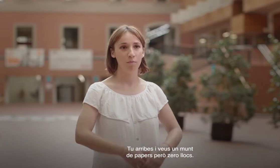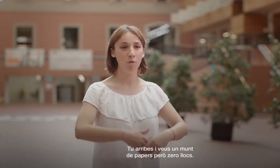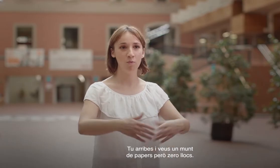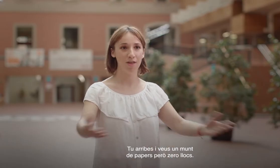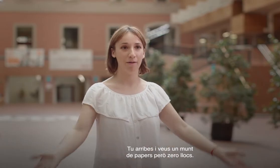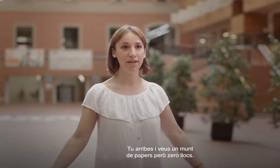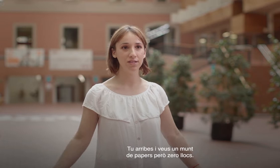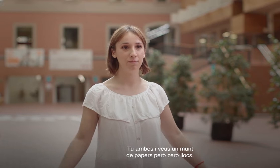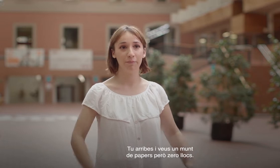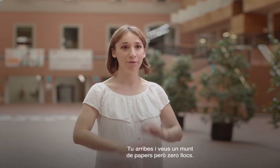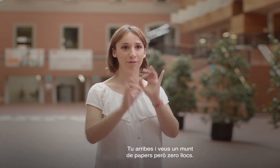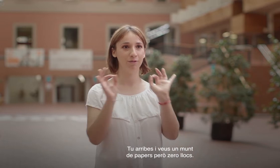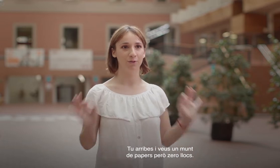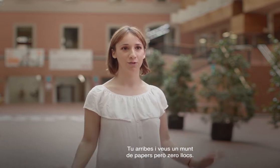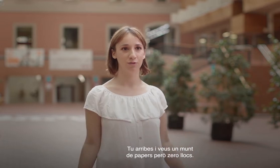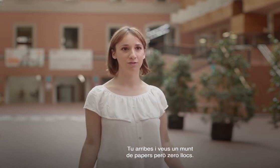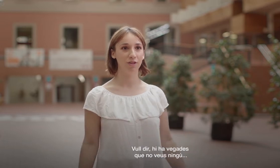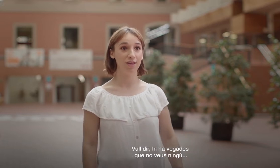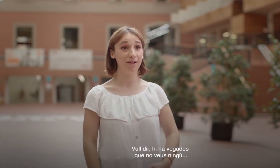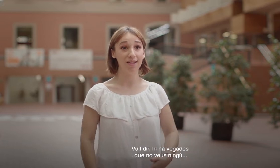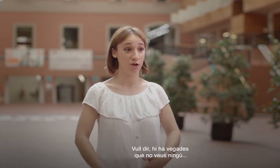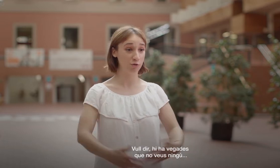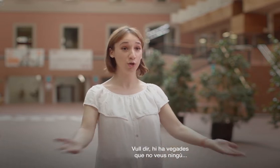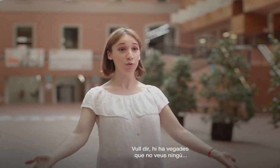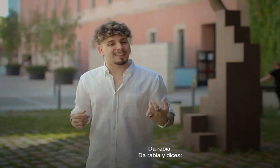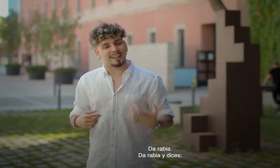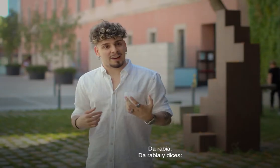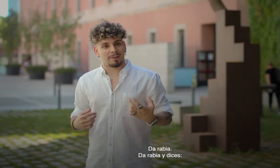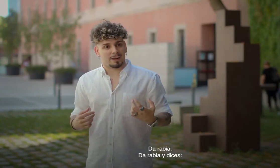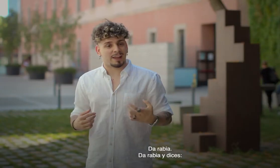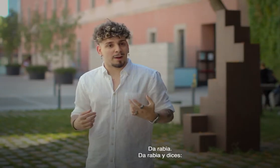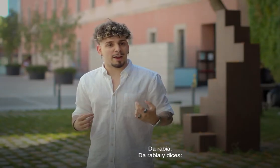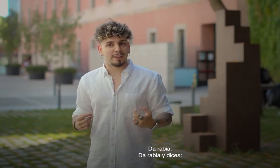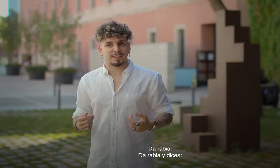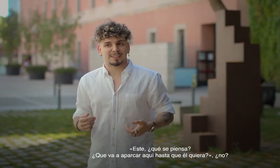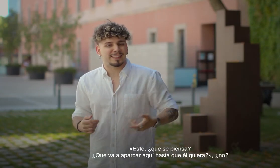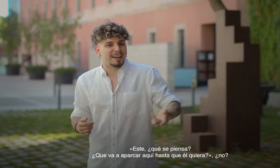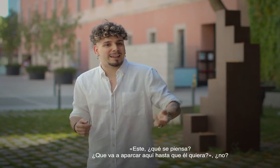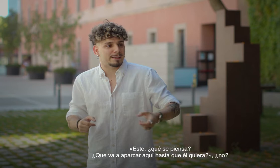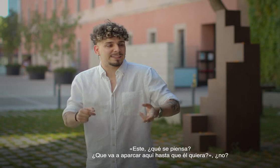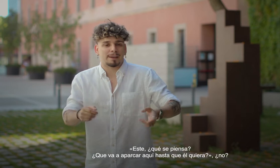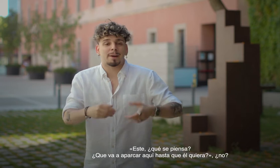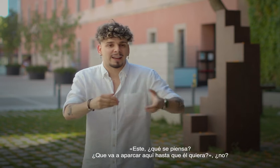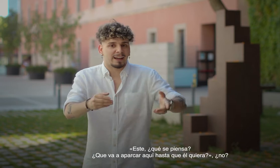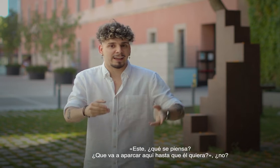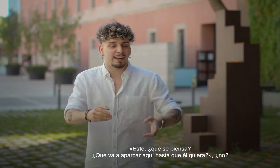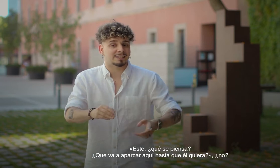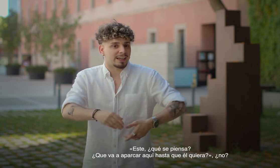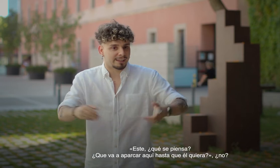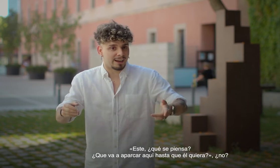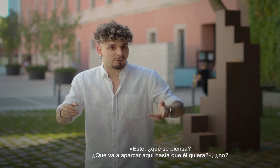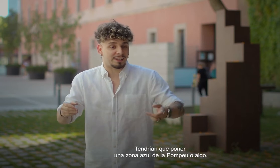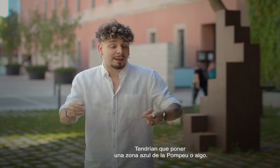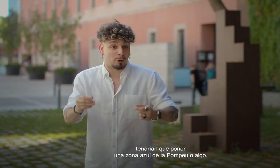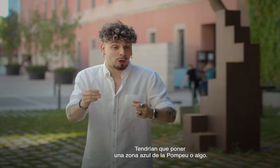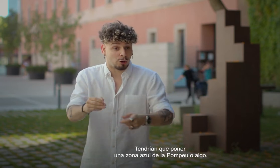veus un munt de papers, però zero puestos. Vull dir, hi ha vegades que no veus ningú. De ràbia dices, este que se piensa que va a aparcar aquí hasta